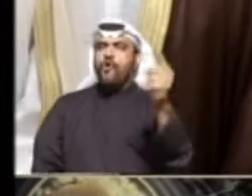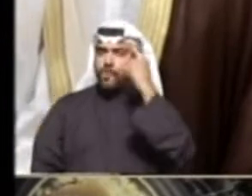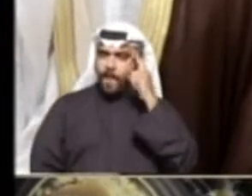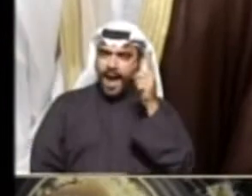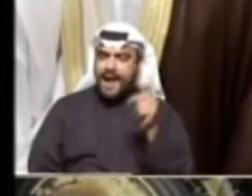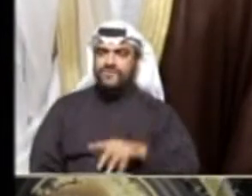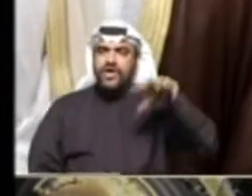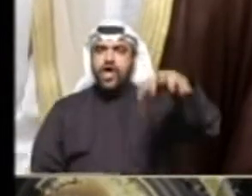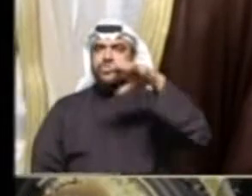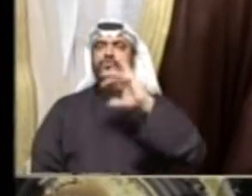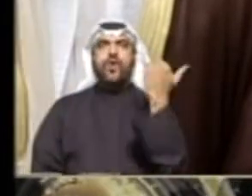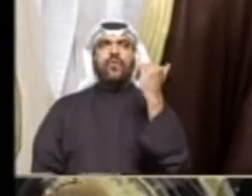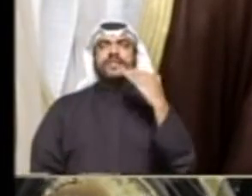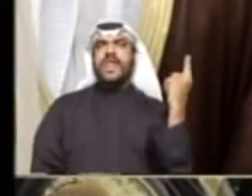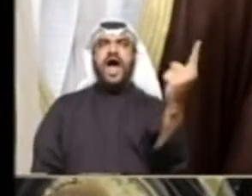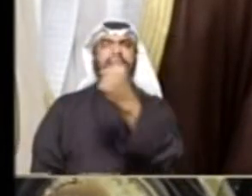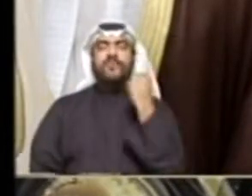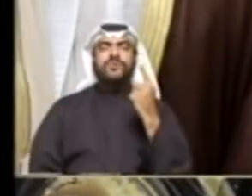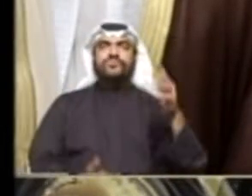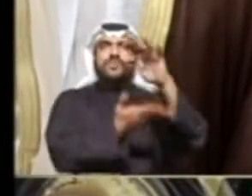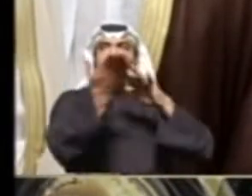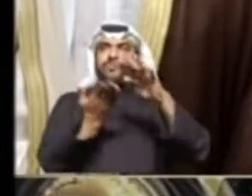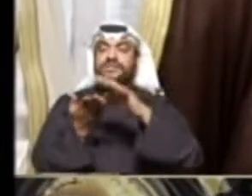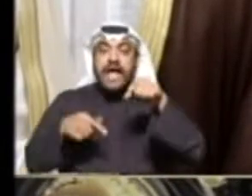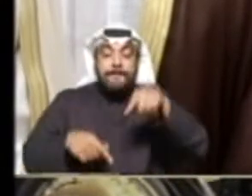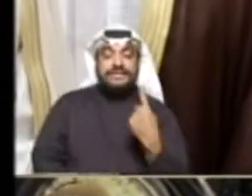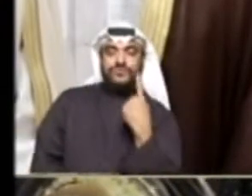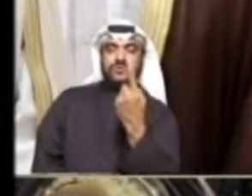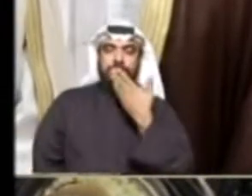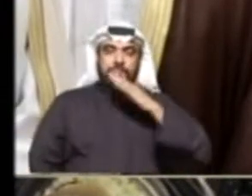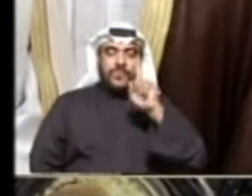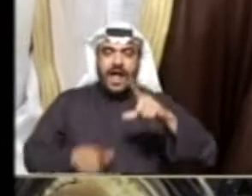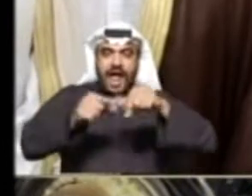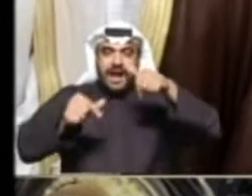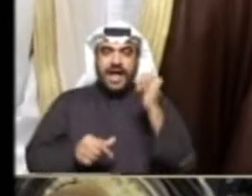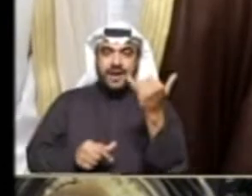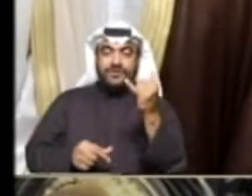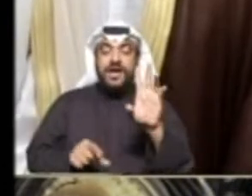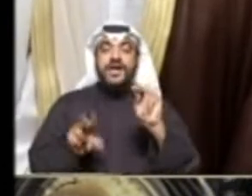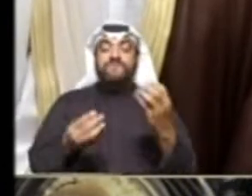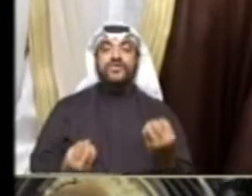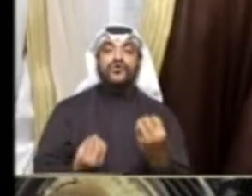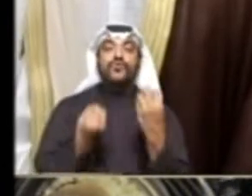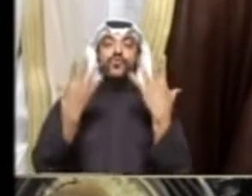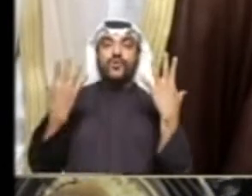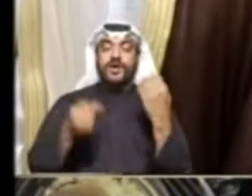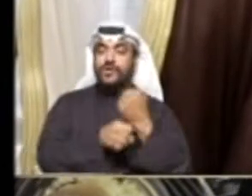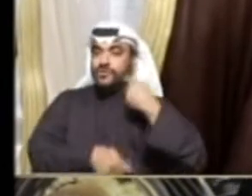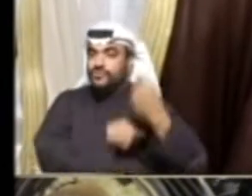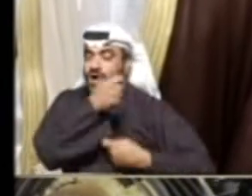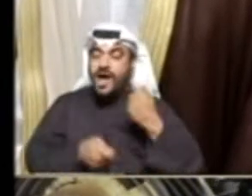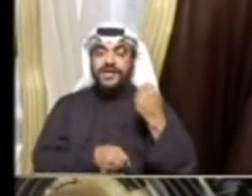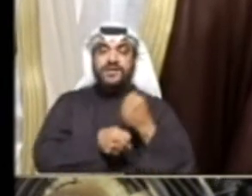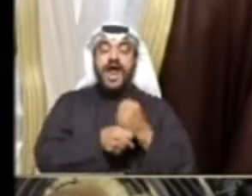الشمعة التي تضيء النفق الطويل الذي يرقد فيه المال، فيه العمل